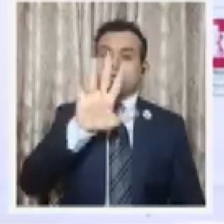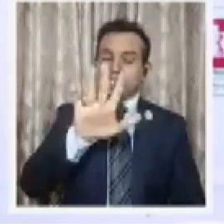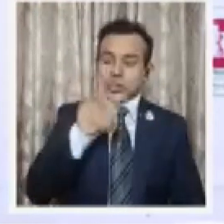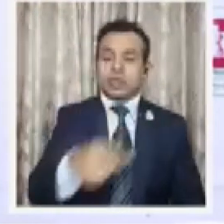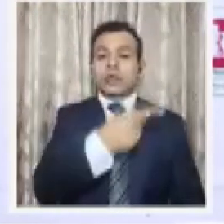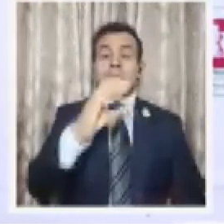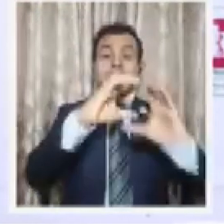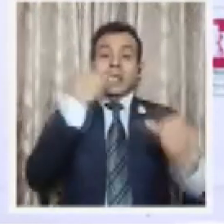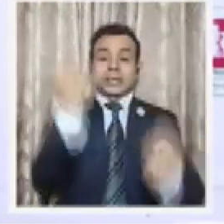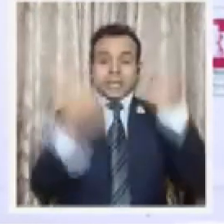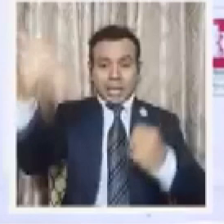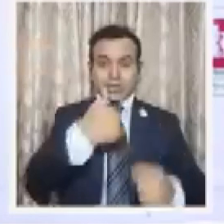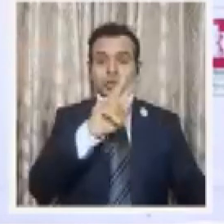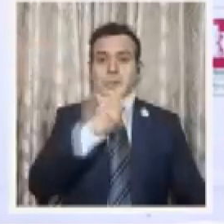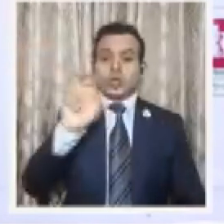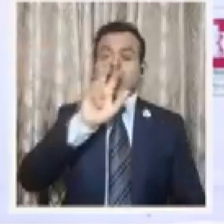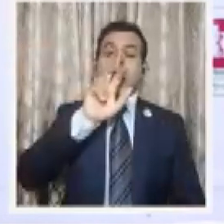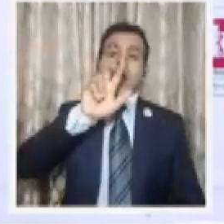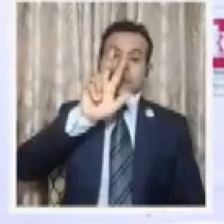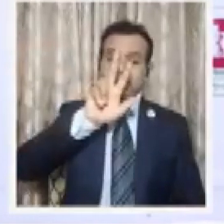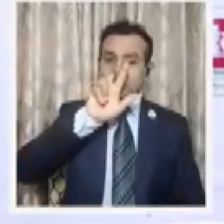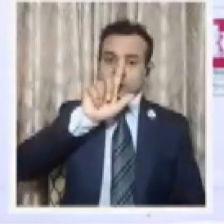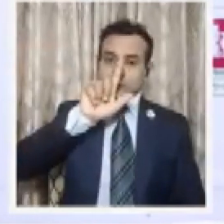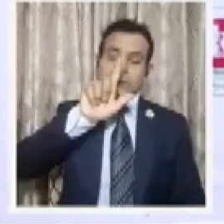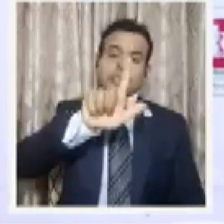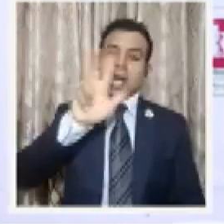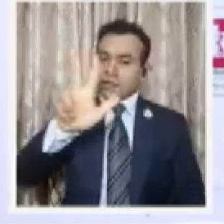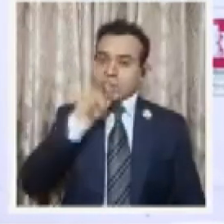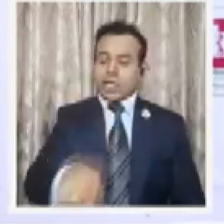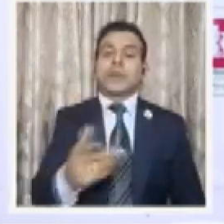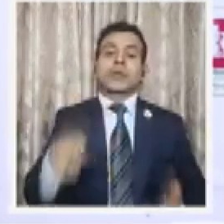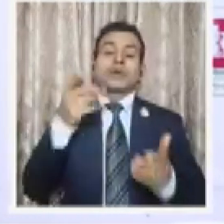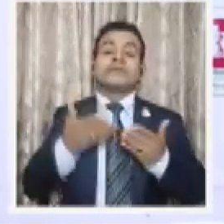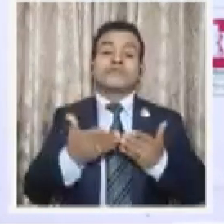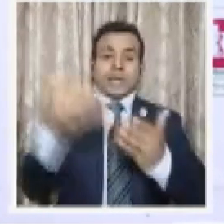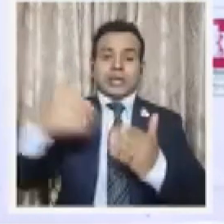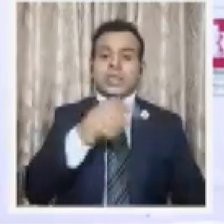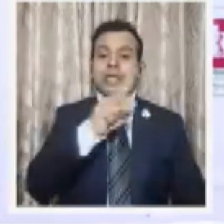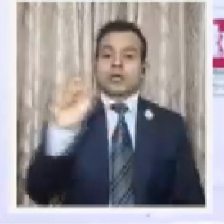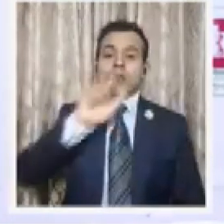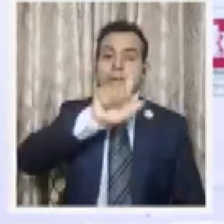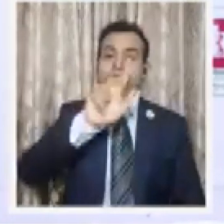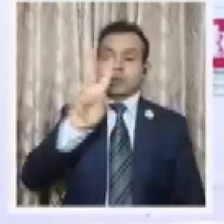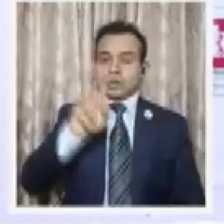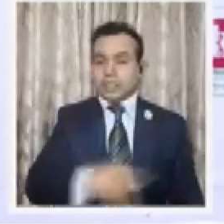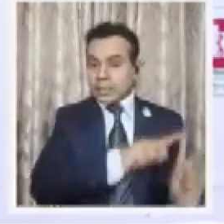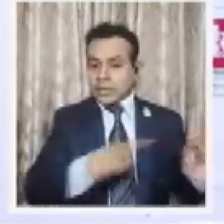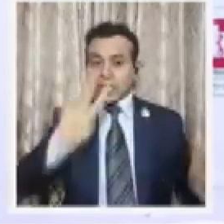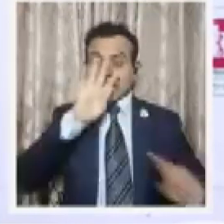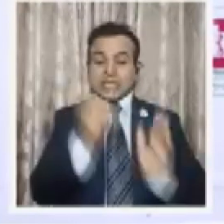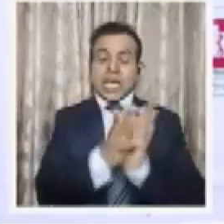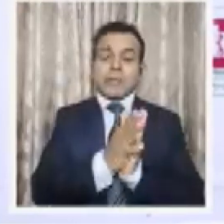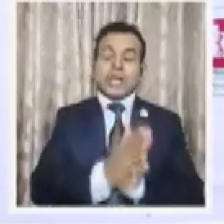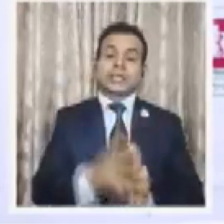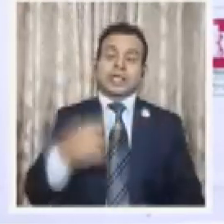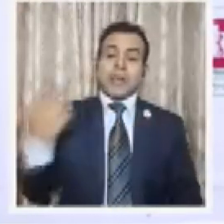তিনটিতে 1,825 জন, সকল স্থলবন্দরে 278 জন এবং দুটি সমুদ্র বন্দরে 172 জন। এ